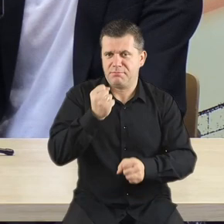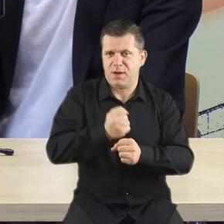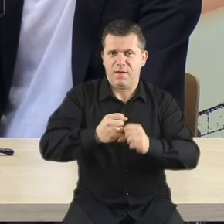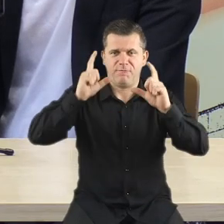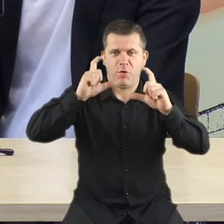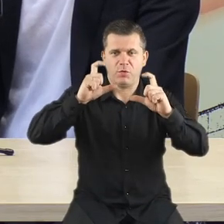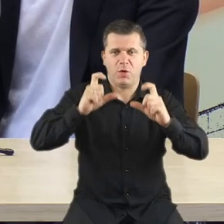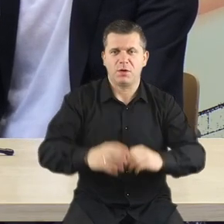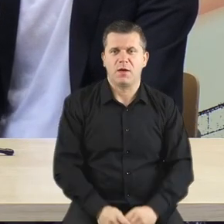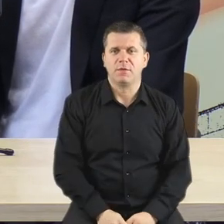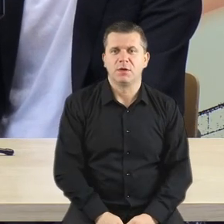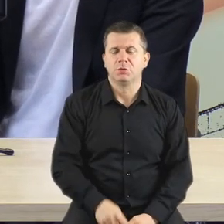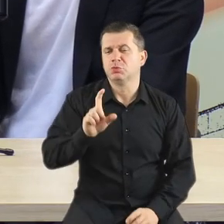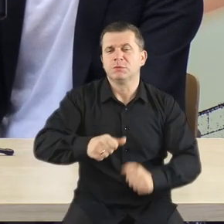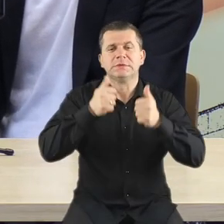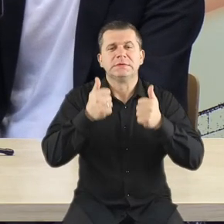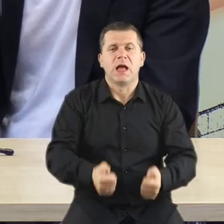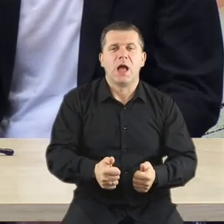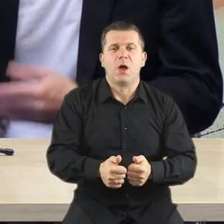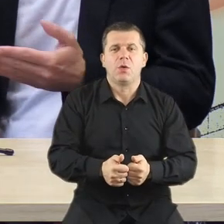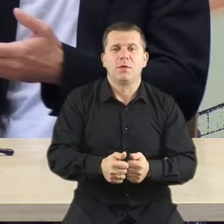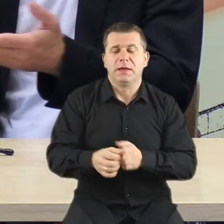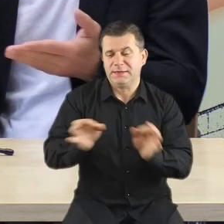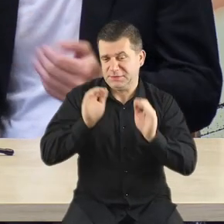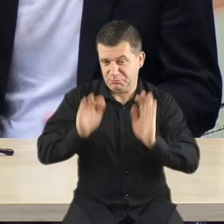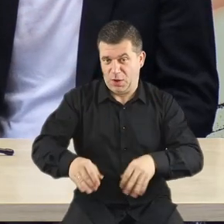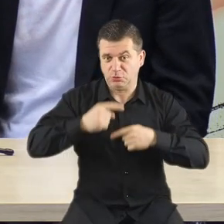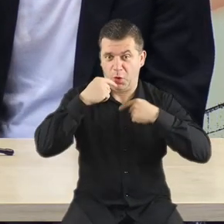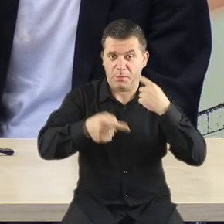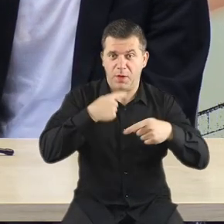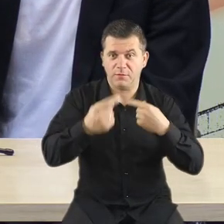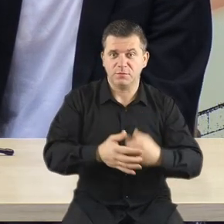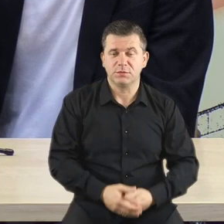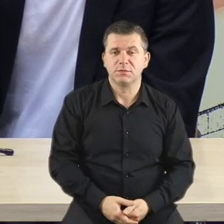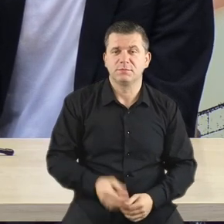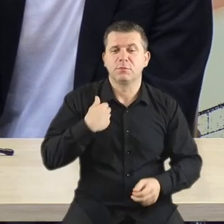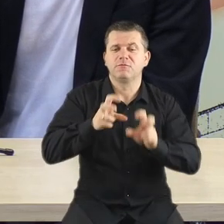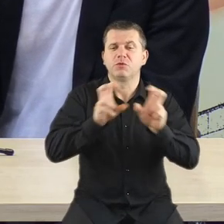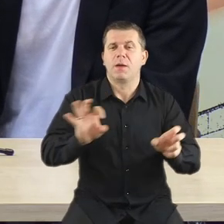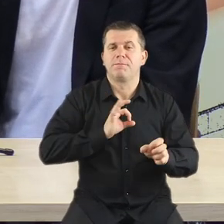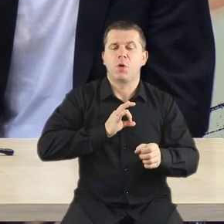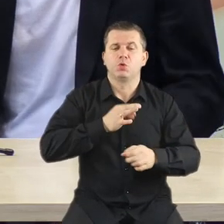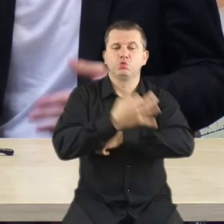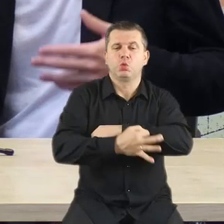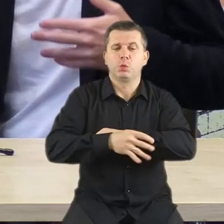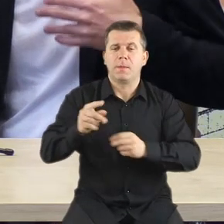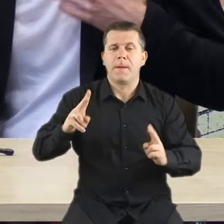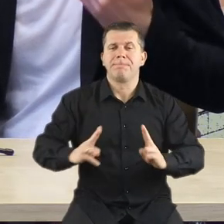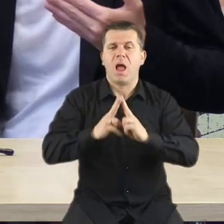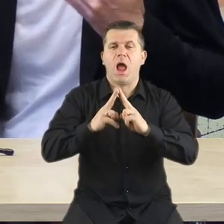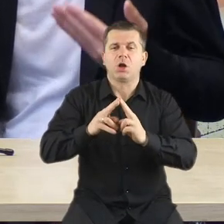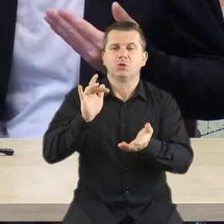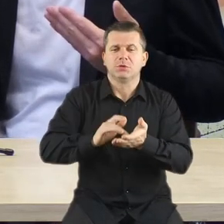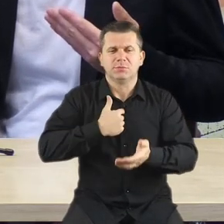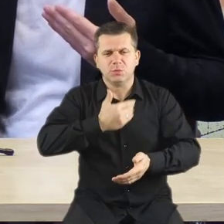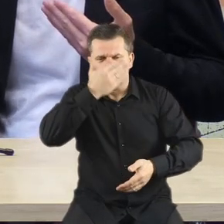fotografem, ale coś takiego się stało, taka historia, o której mogę opowiedzieć w czasie moich studiów tam w Paryżu, z którą nie umiałem